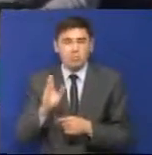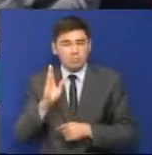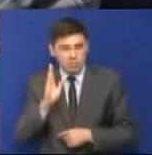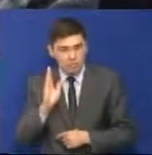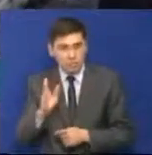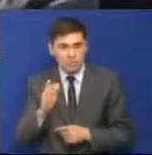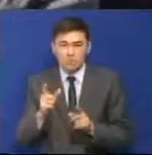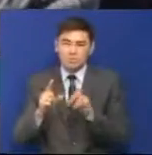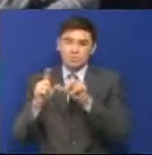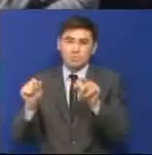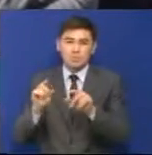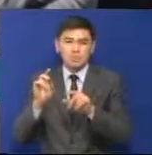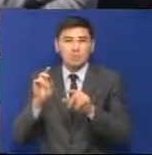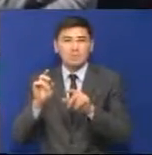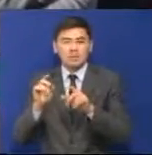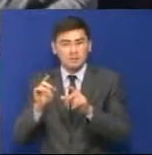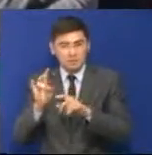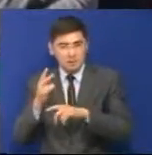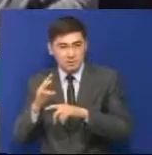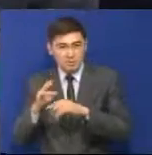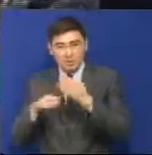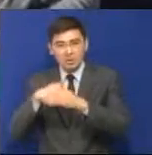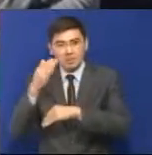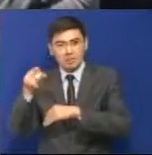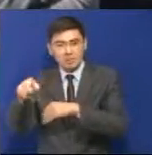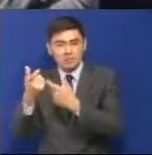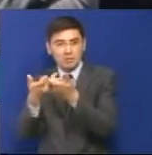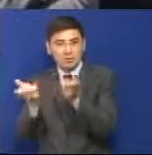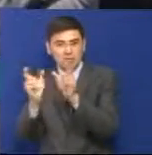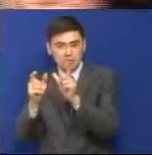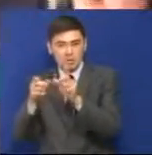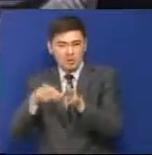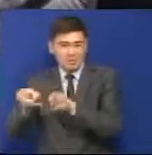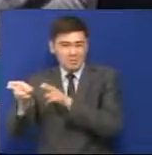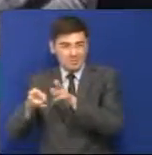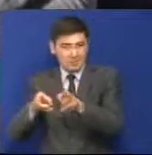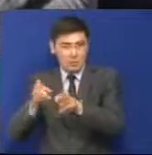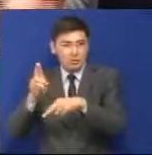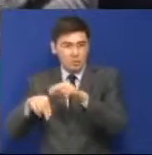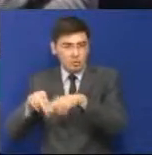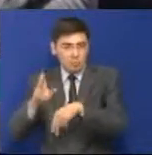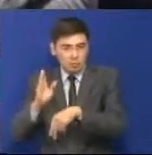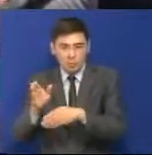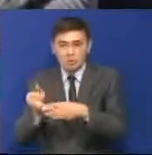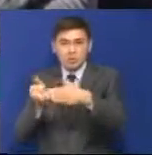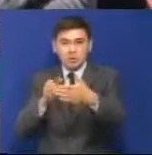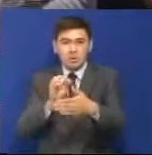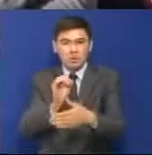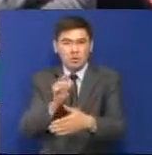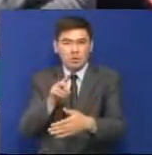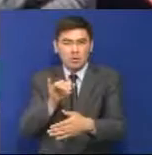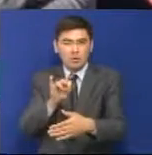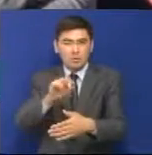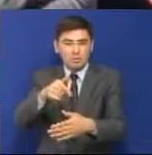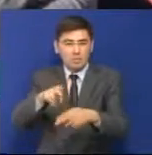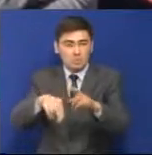зияткерлік мектебінің артында мұз сарайы екі мұз айдыны мен бой көтереді. Оның айналасында мұз жолы кёрлинг орналасады. Арнайы жаңа түрдегі